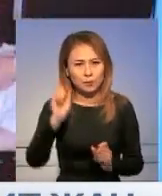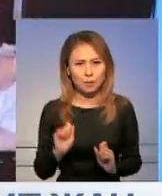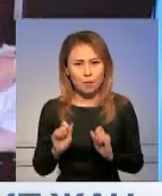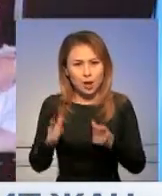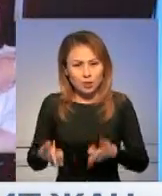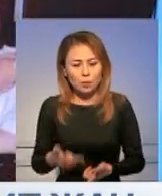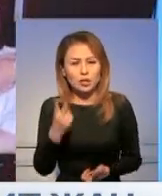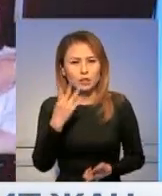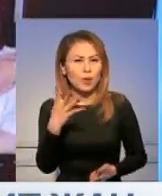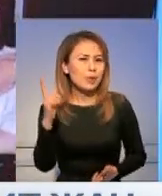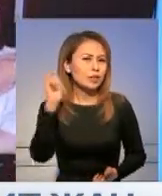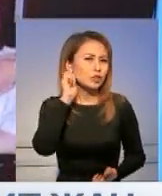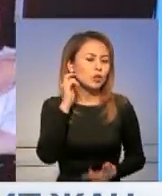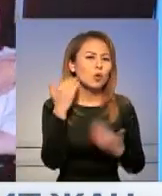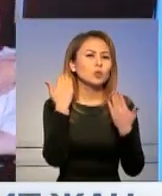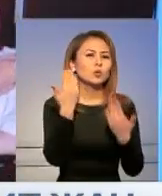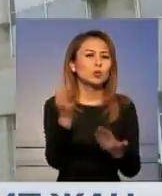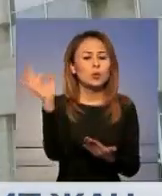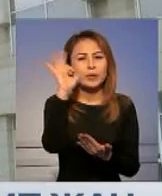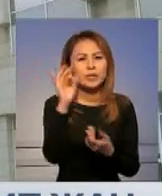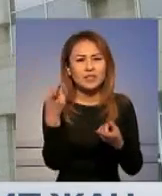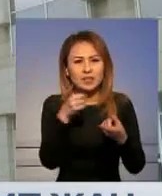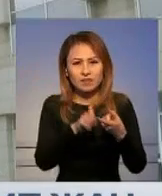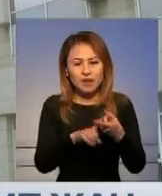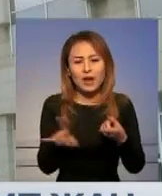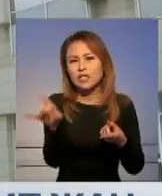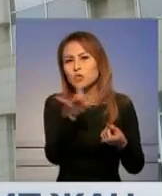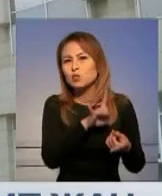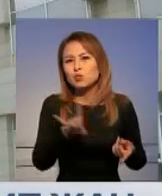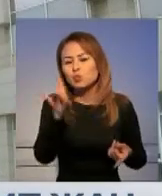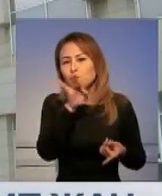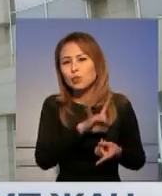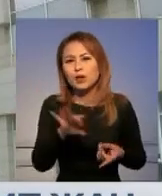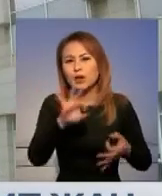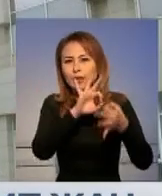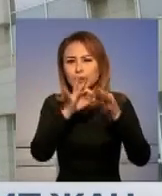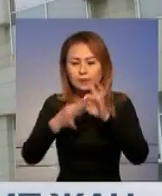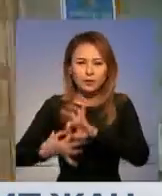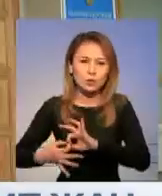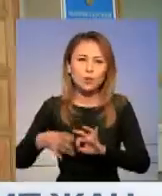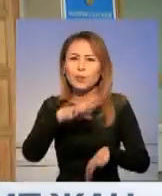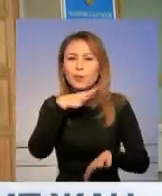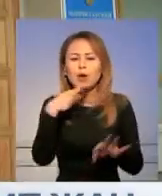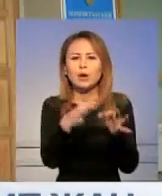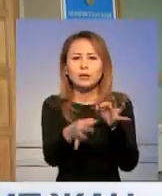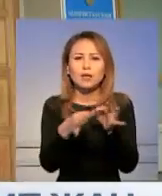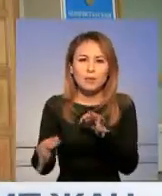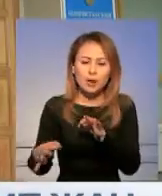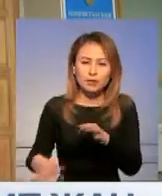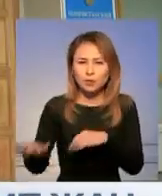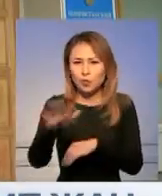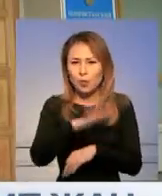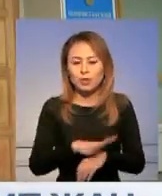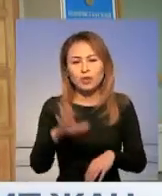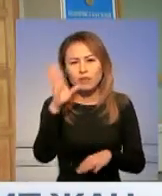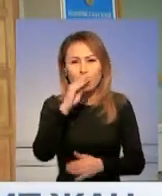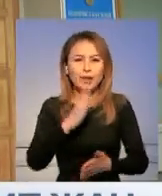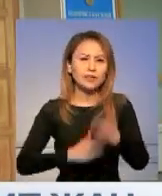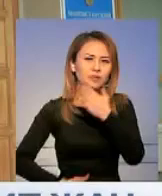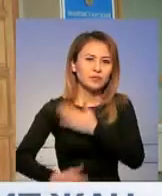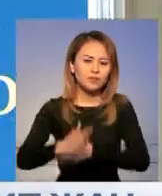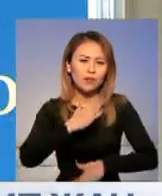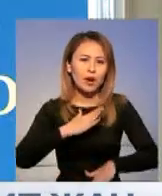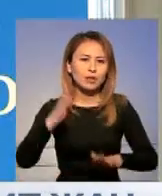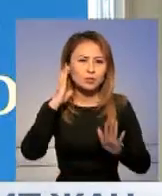25 жасында ұлттық медиаторлар палатасы мен республикалық тынушылар лигасының аймақтық өкілдігін басқарды. Адамның мүмкіндігі шексіз